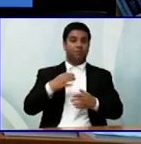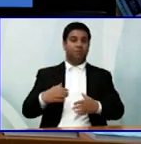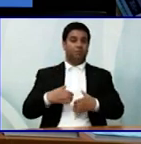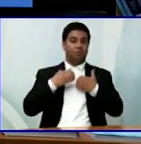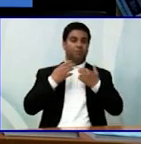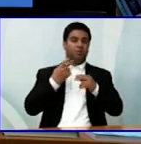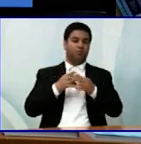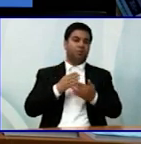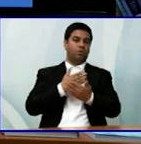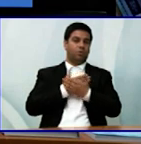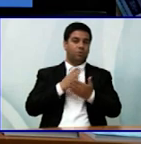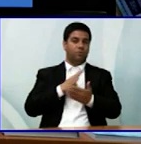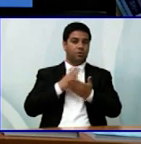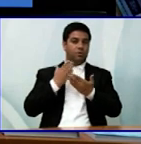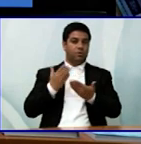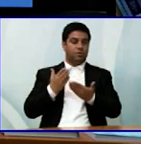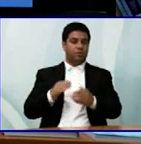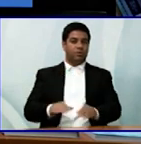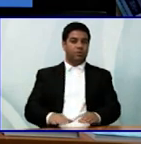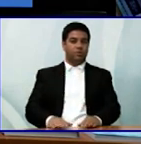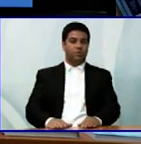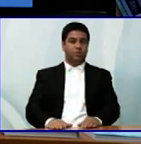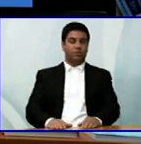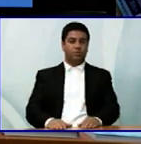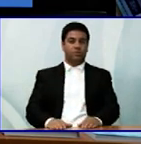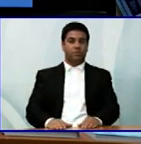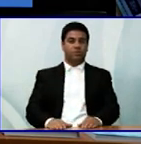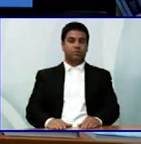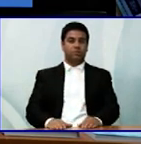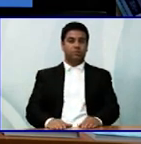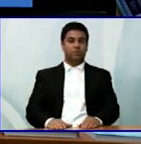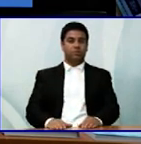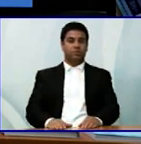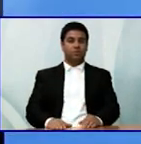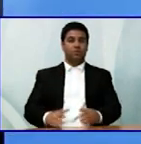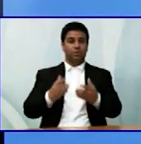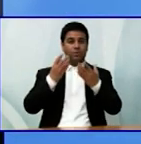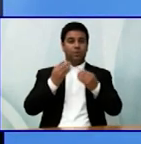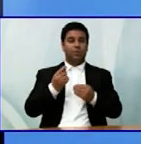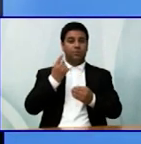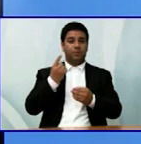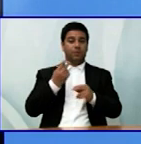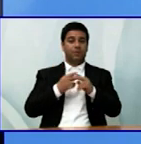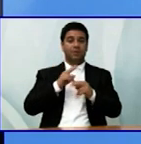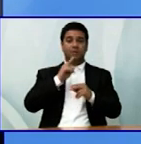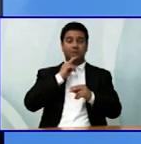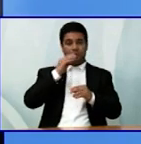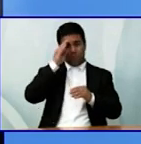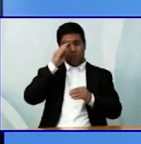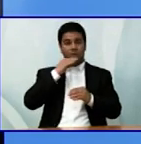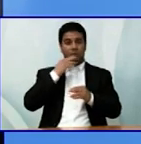ruhiy xastalikka chalinibdi va olamdan o'tibdi. Kunlarning birida qizning